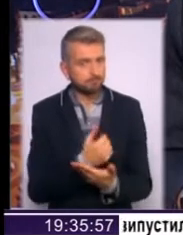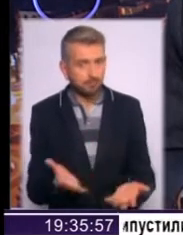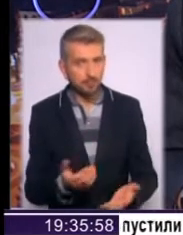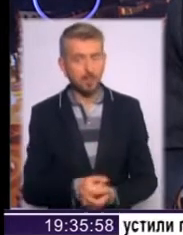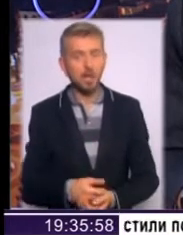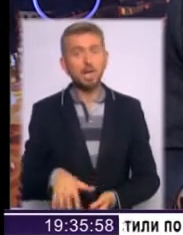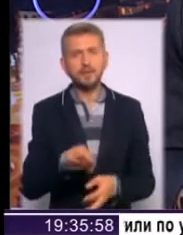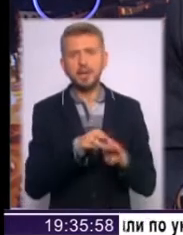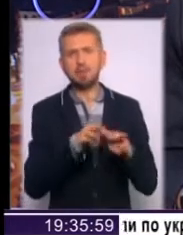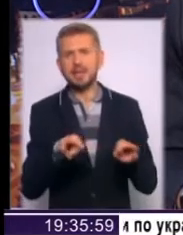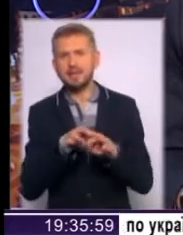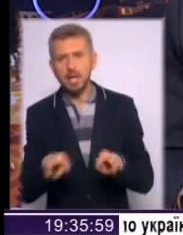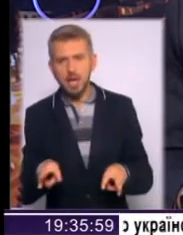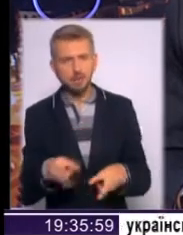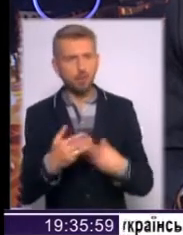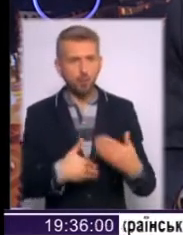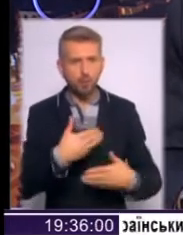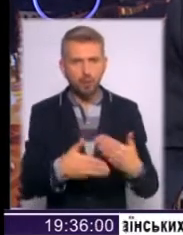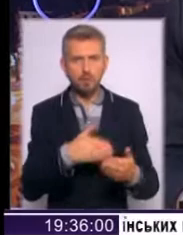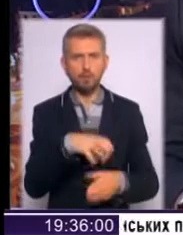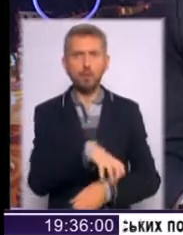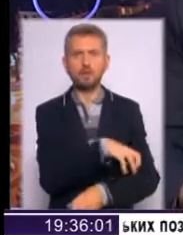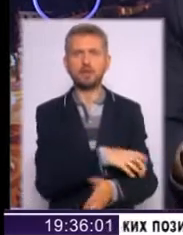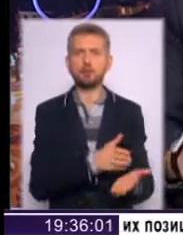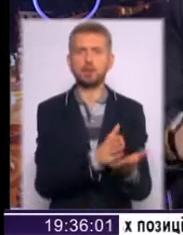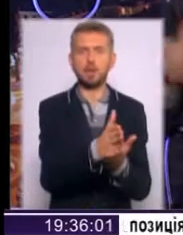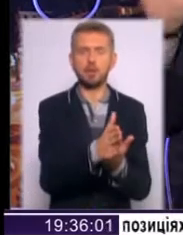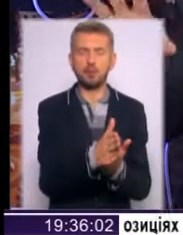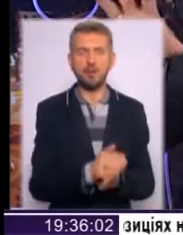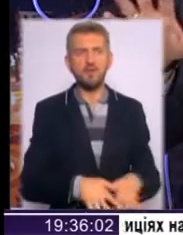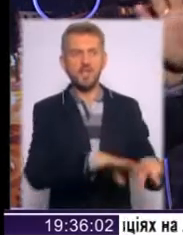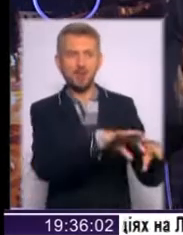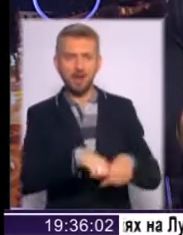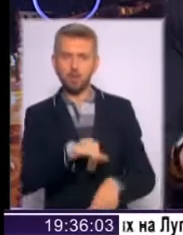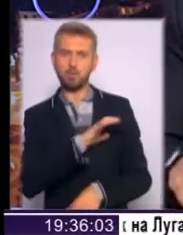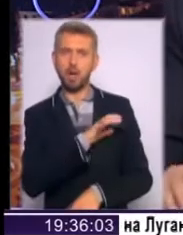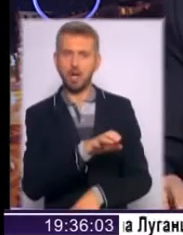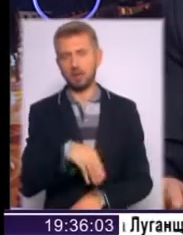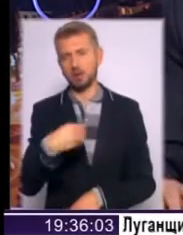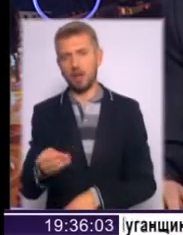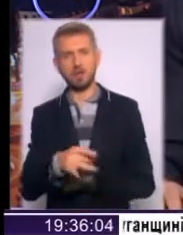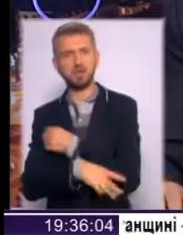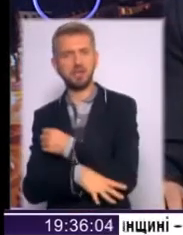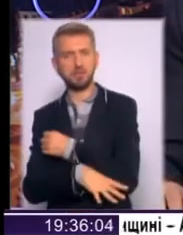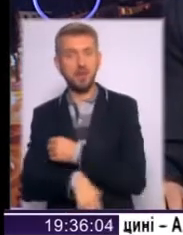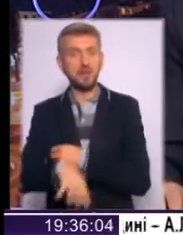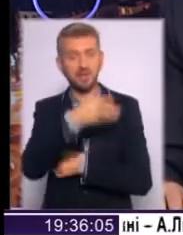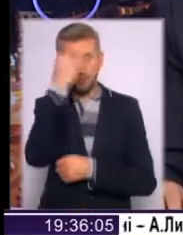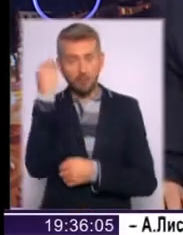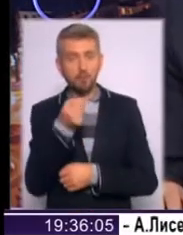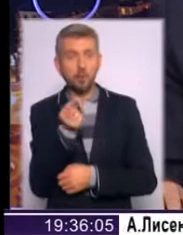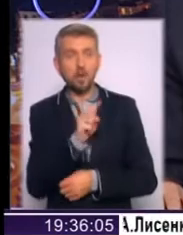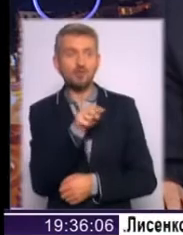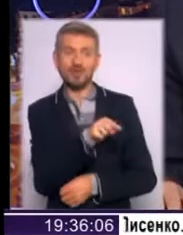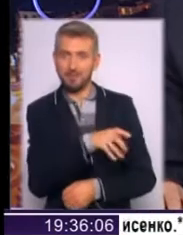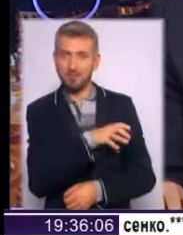всі міністерства рухаються саме в комуністичному напрямку. Відібрати у багатих, дати бідним. І всі забувають про те, що ці